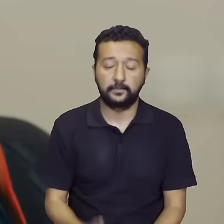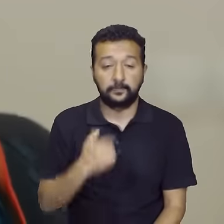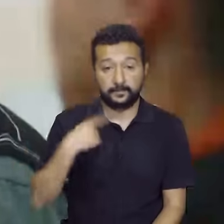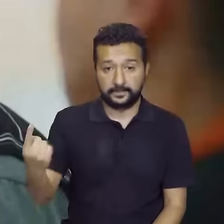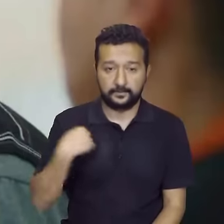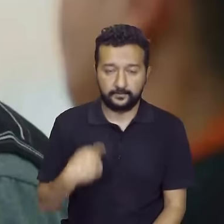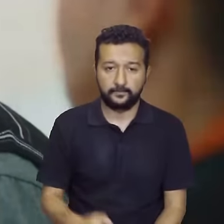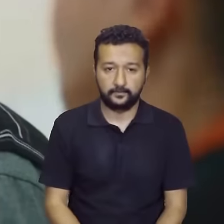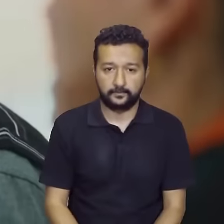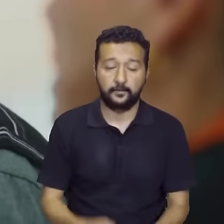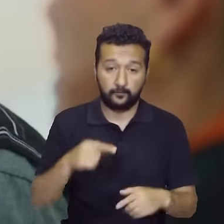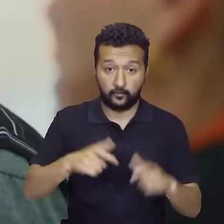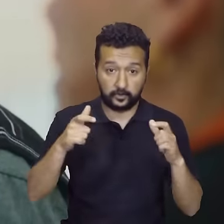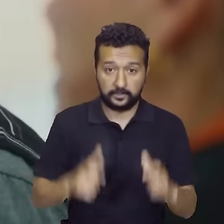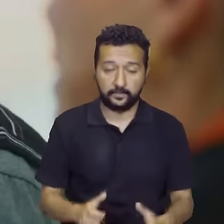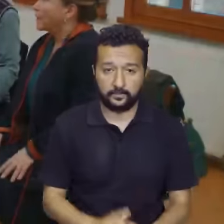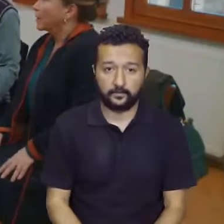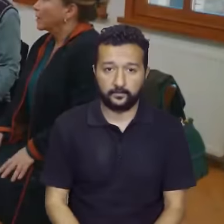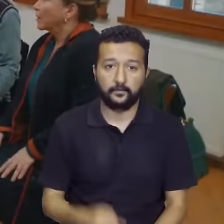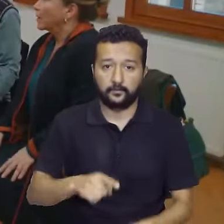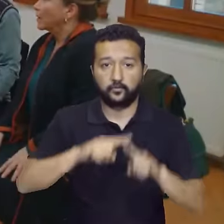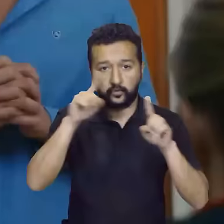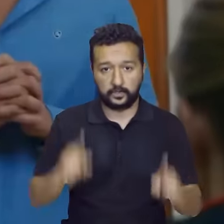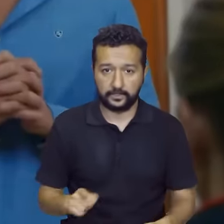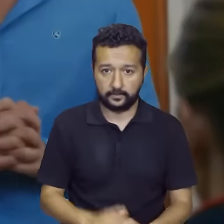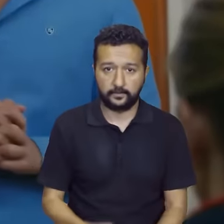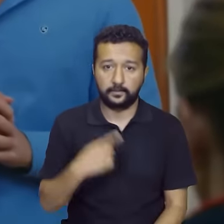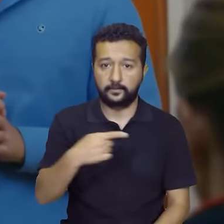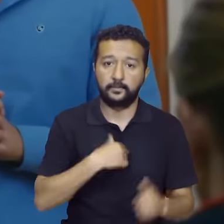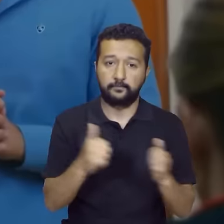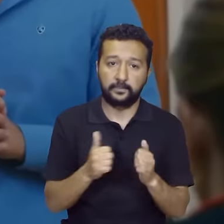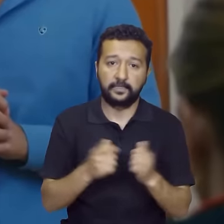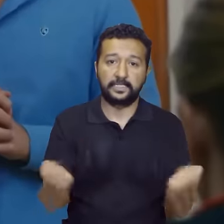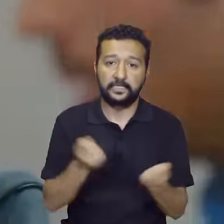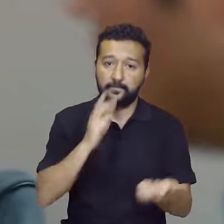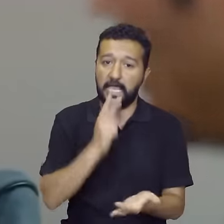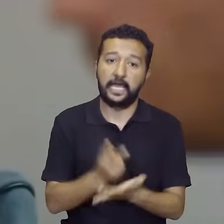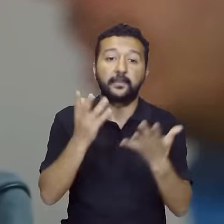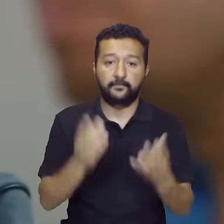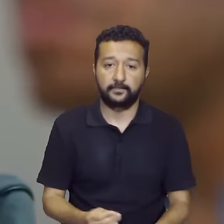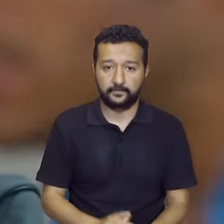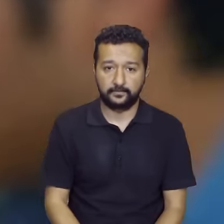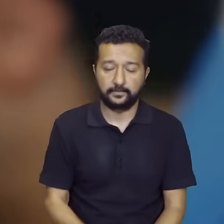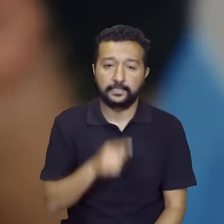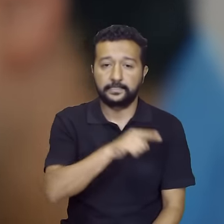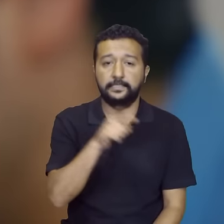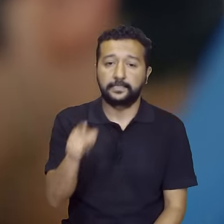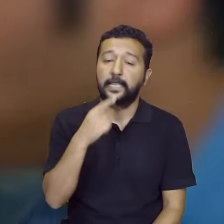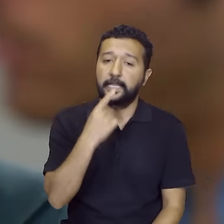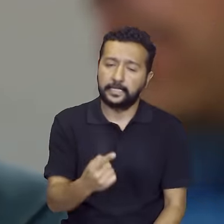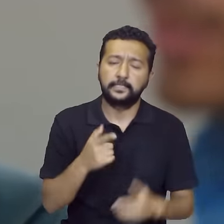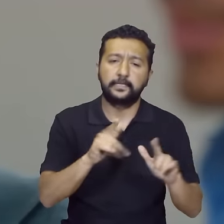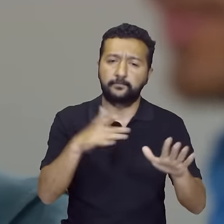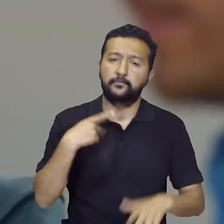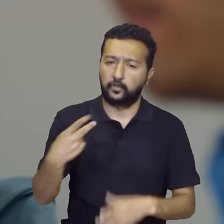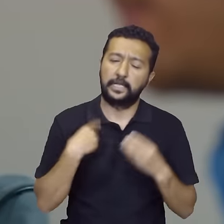Biz burada, bu dükkanda birlikte çalışmaya karar verdik. Siz ne dersiniz deyin,